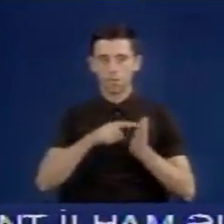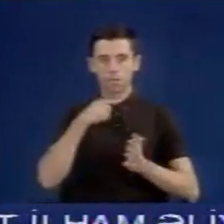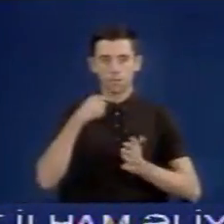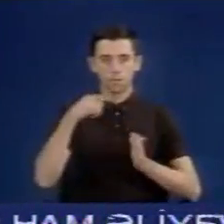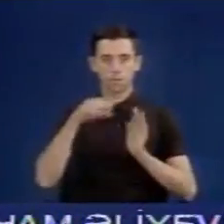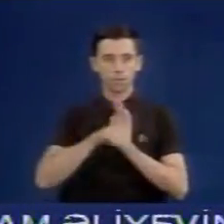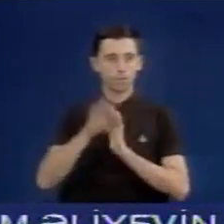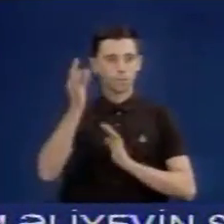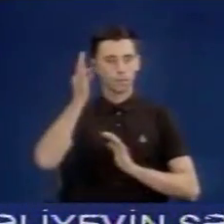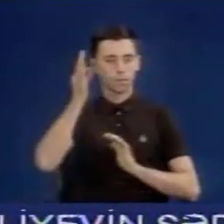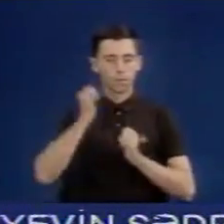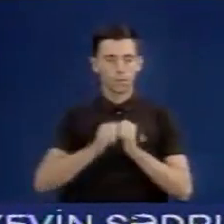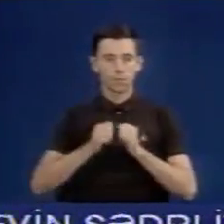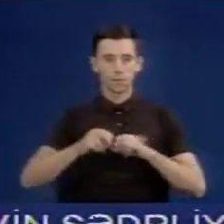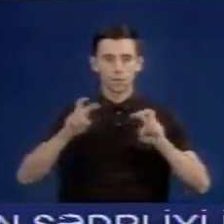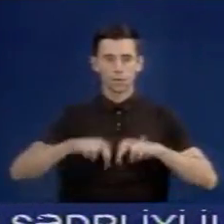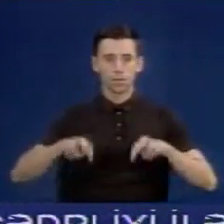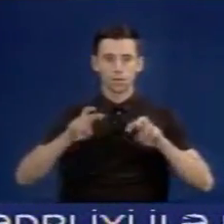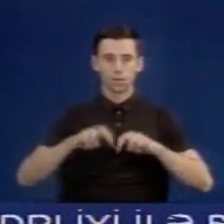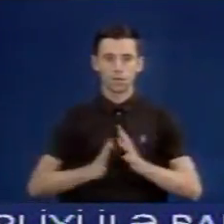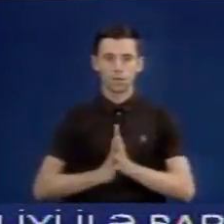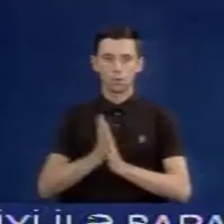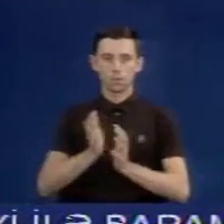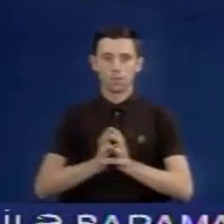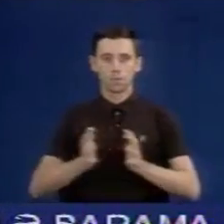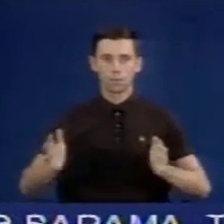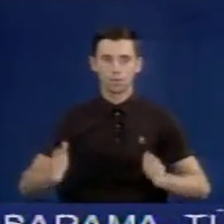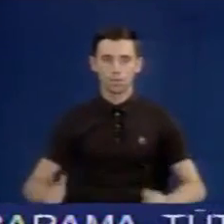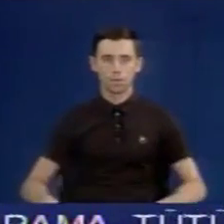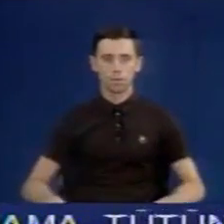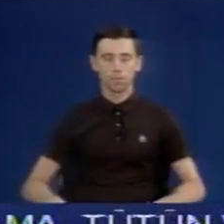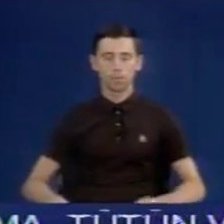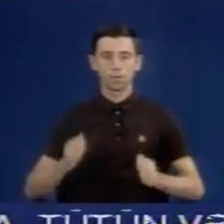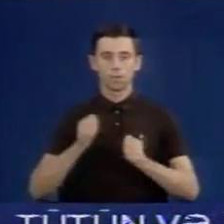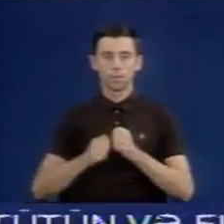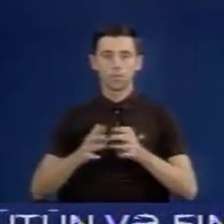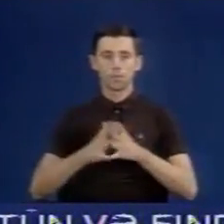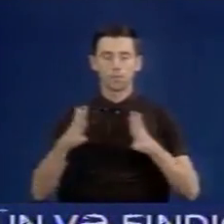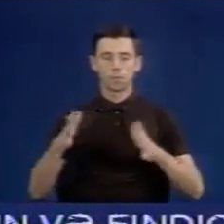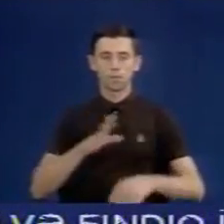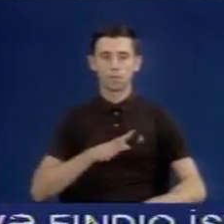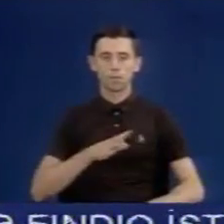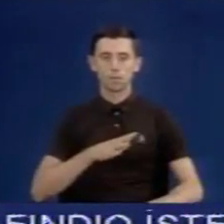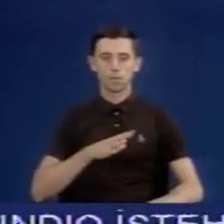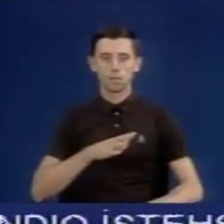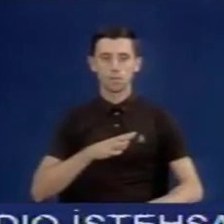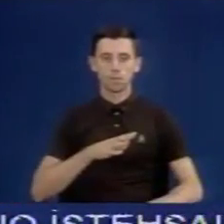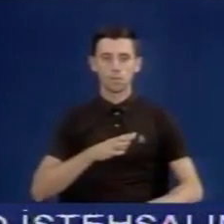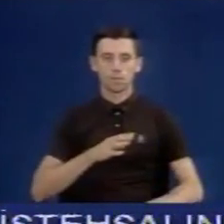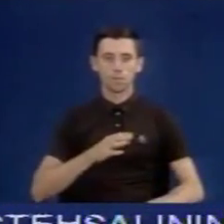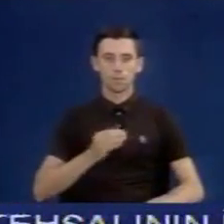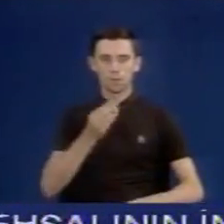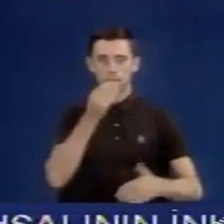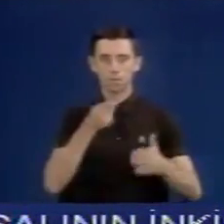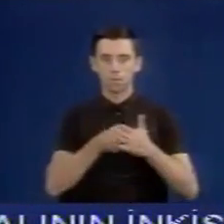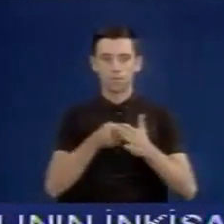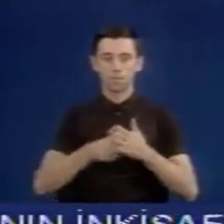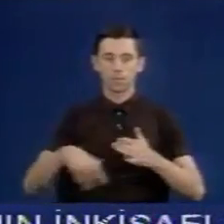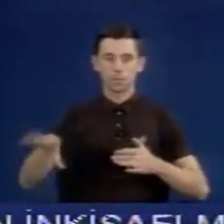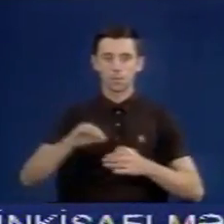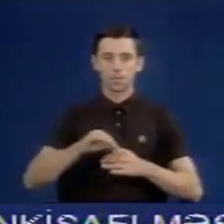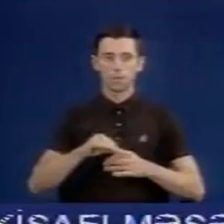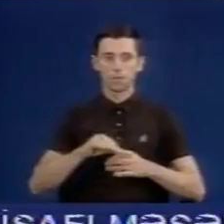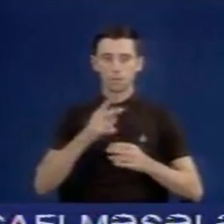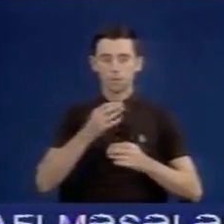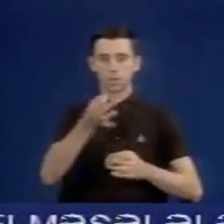məhsulları baytar həkimlərinin nəzarəti altında yetişdirilir. Bizdə əsas bizdə yemləməsinə fikir verilir. Ondan